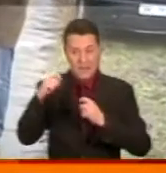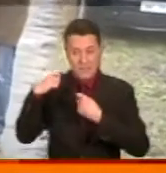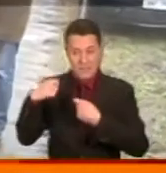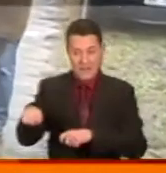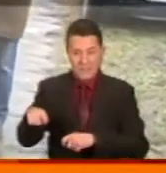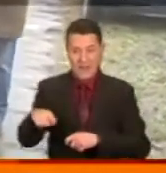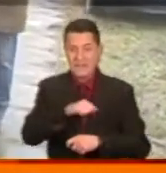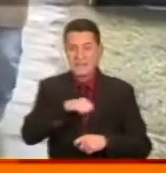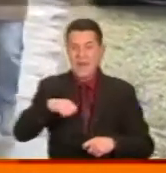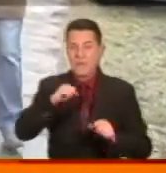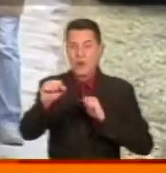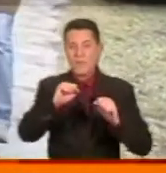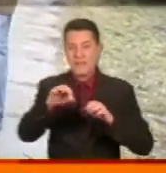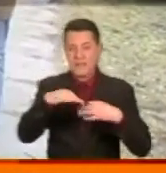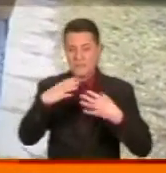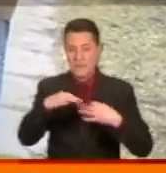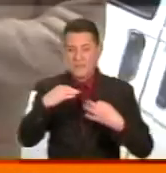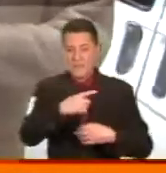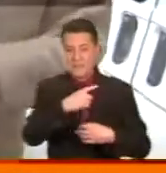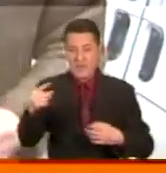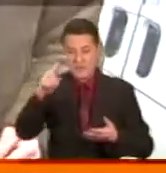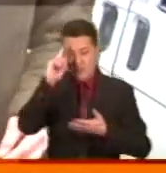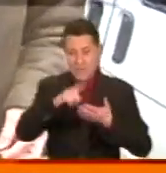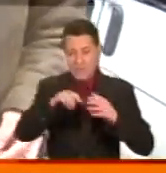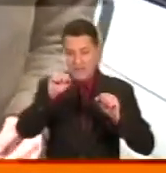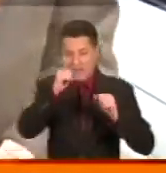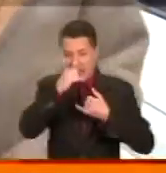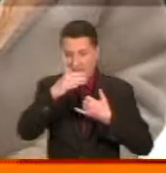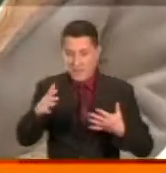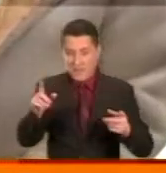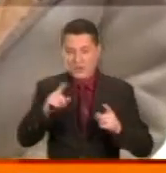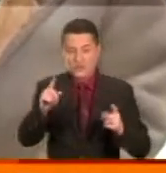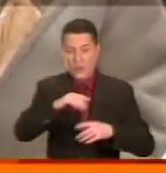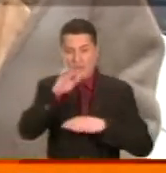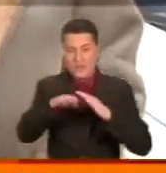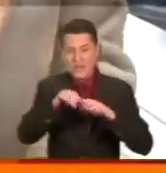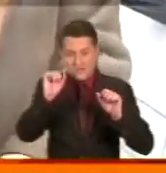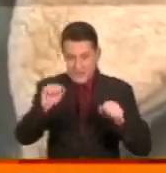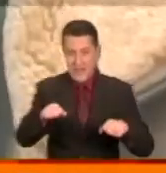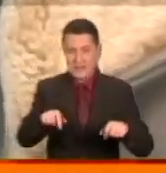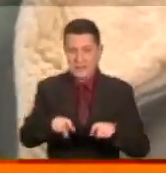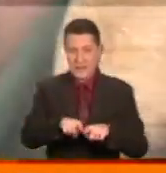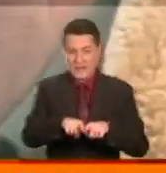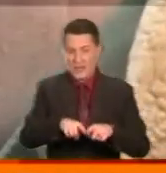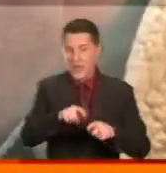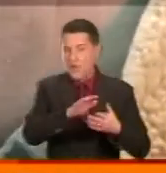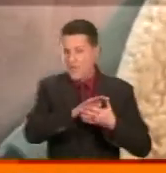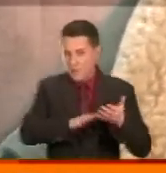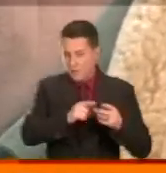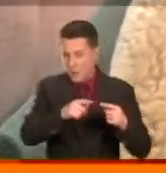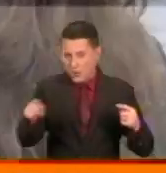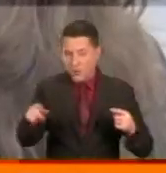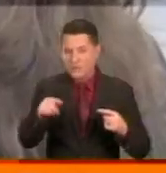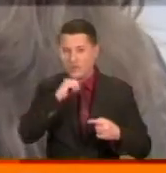командир батальйону розповідає, спершу й повірити не міг, що його підлегли здати на таке. Адже впродовж року бойові товариші